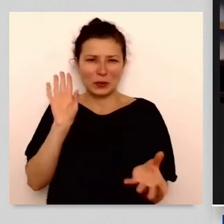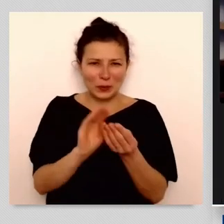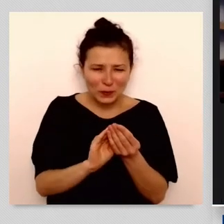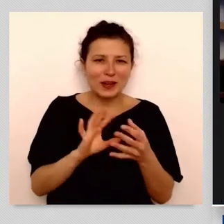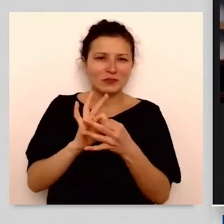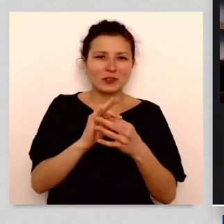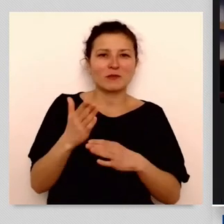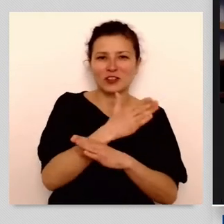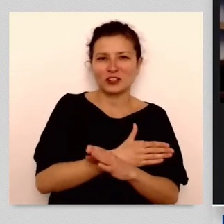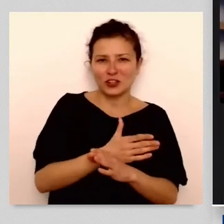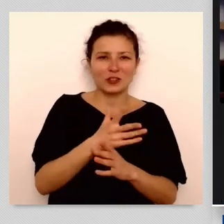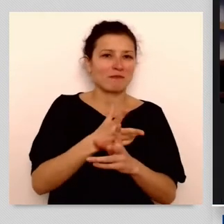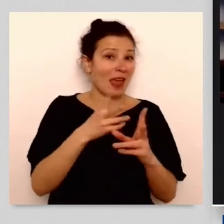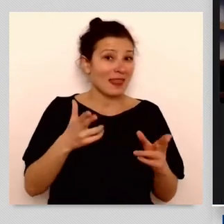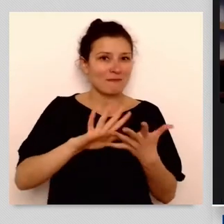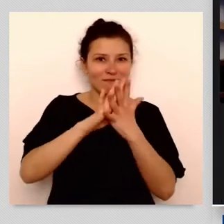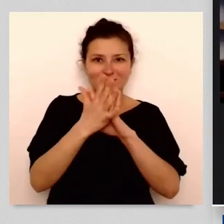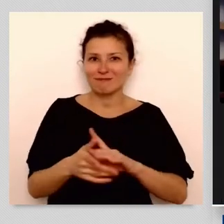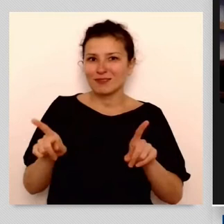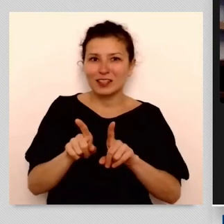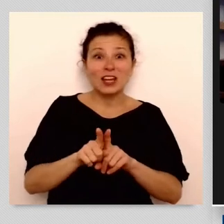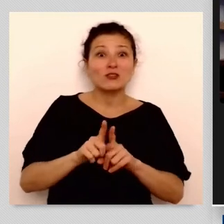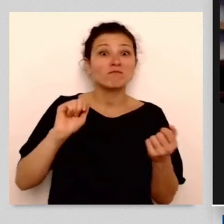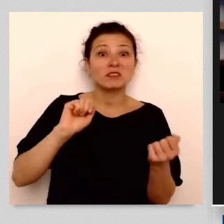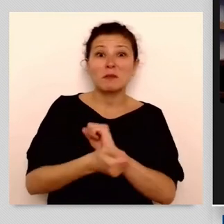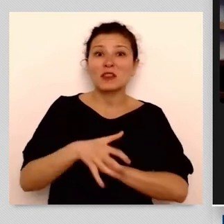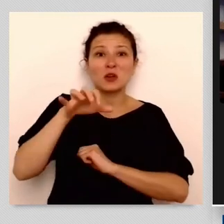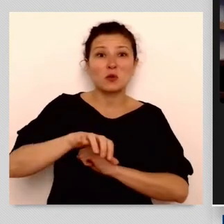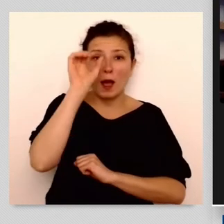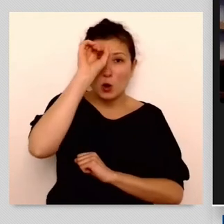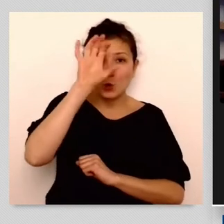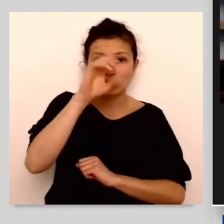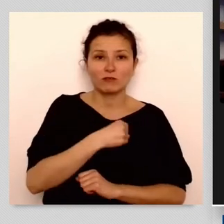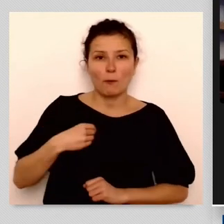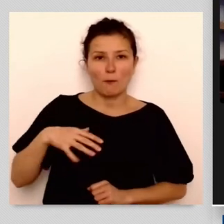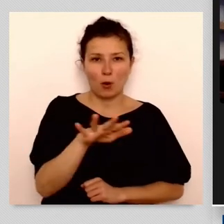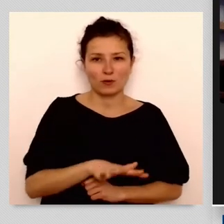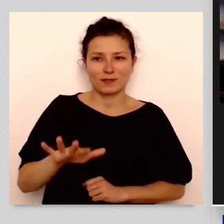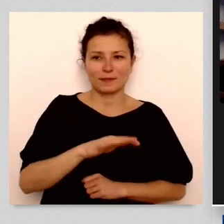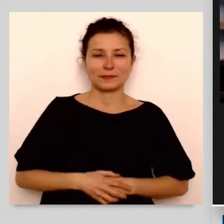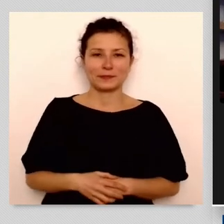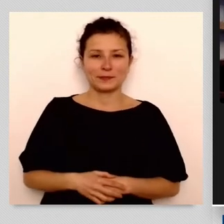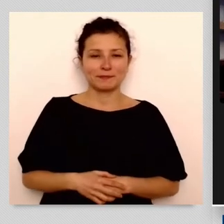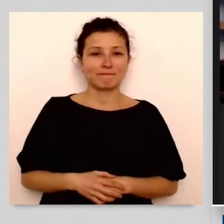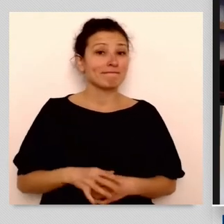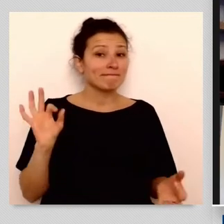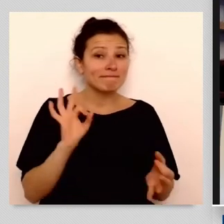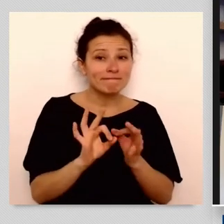i przemian w górnictwie polskim. Więc gdyby